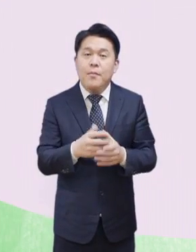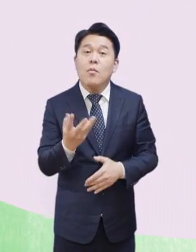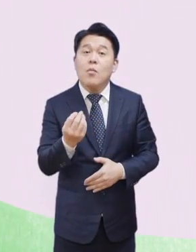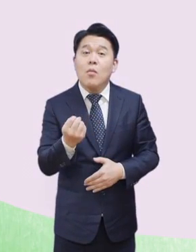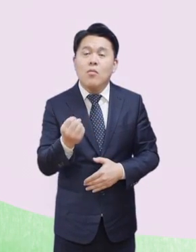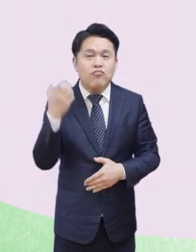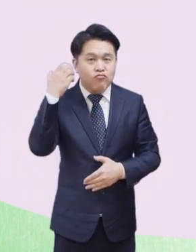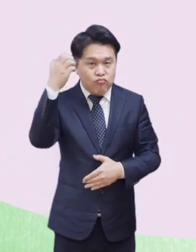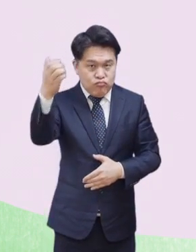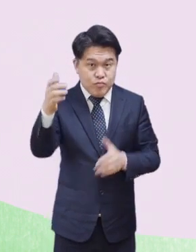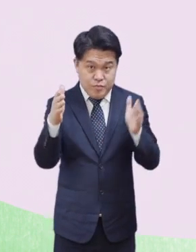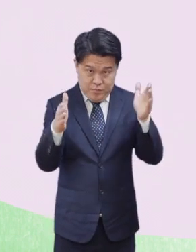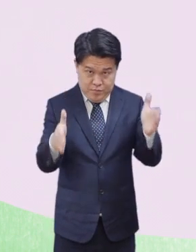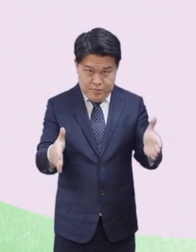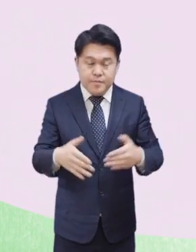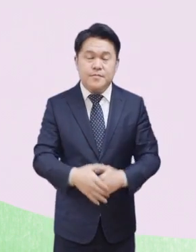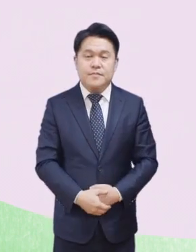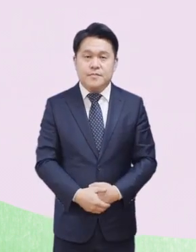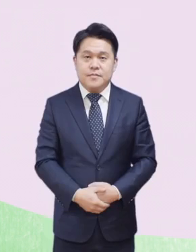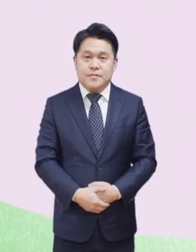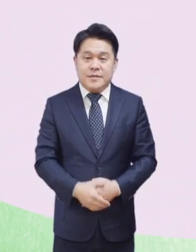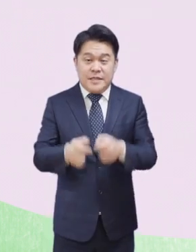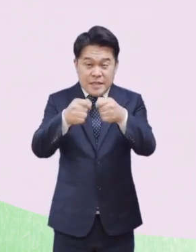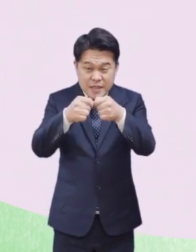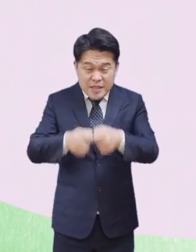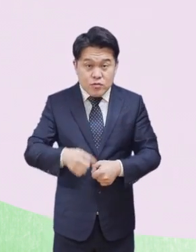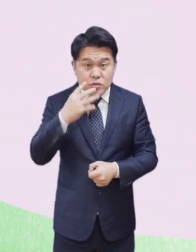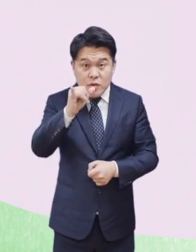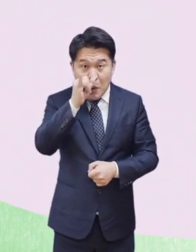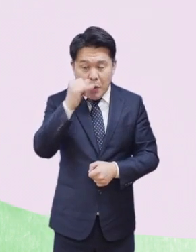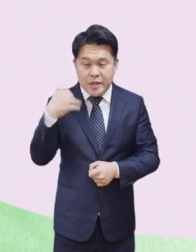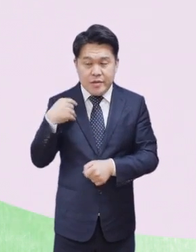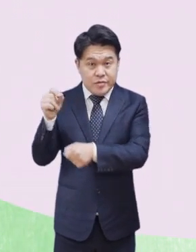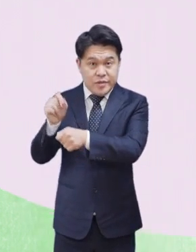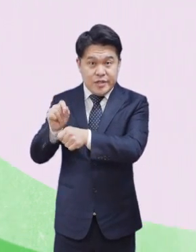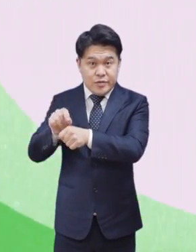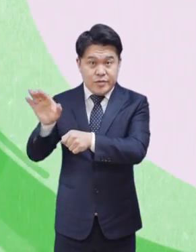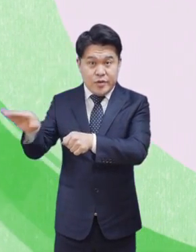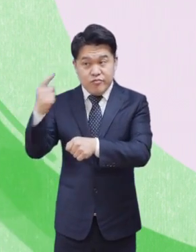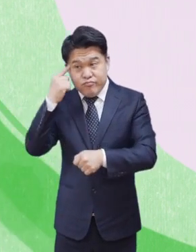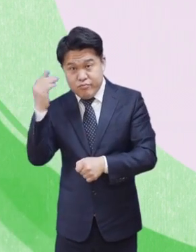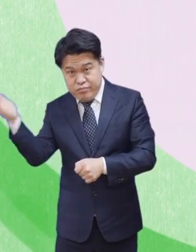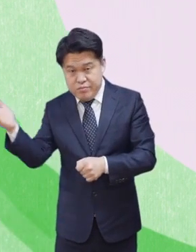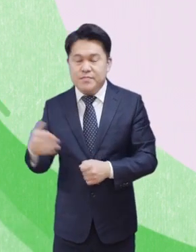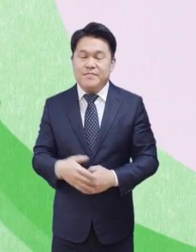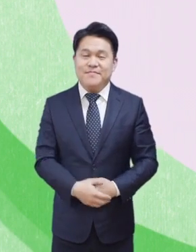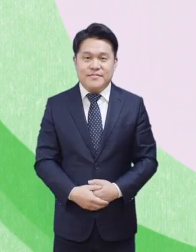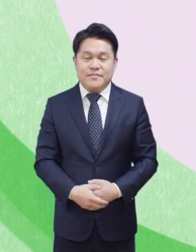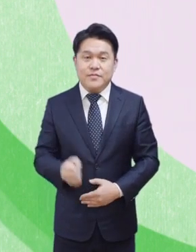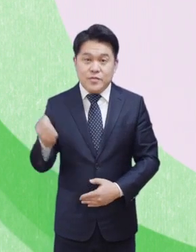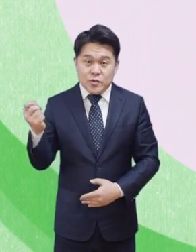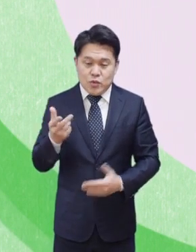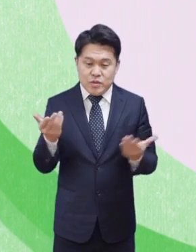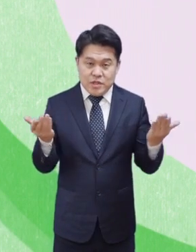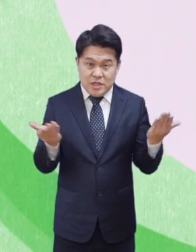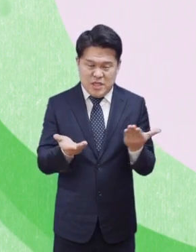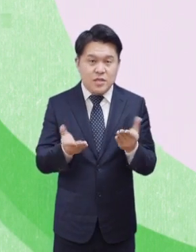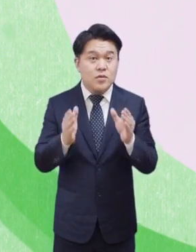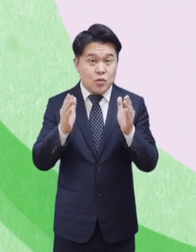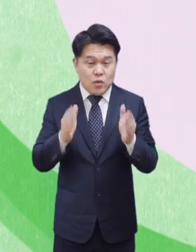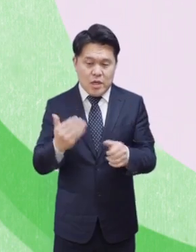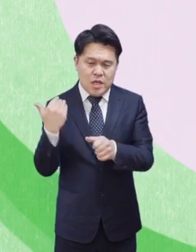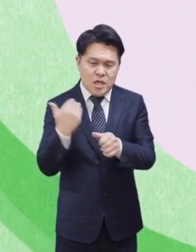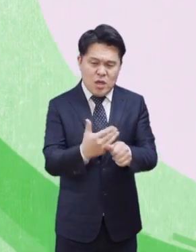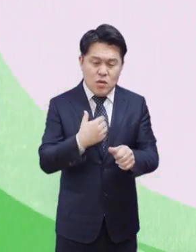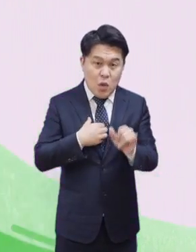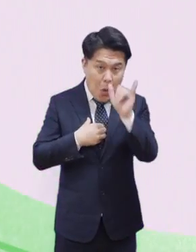90일입니다. 더 자세한 사항은 담당 직원에게 확인하시기 바랍니다. 다음과 같은 경우